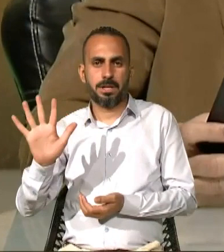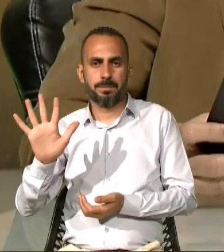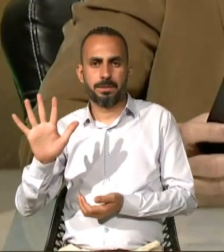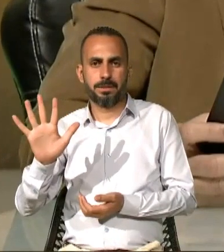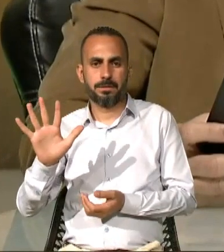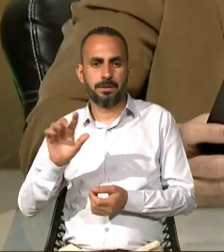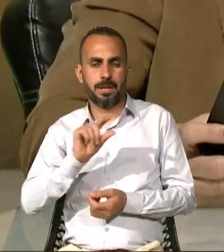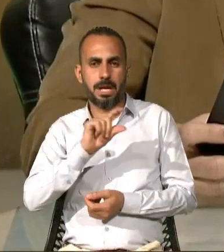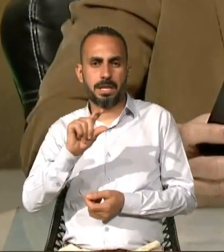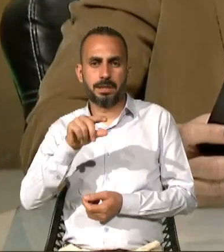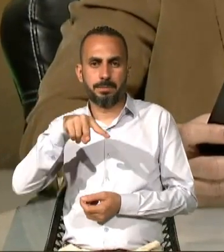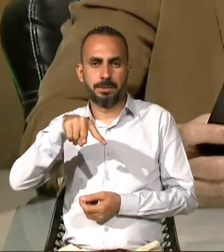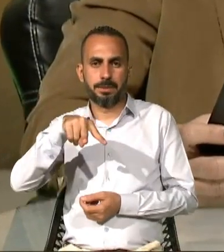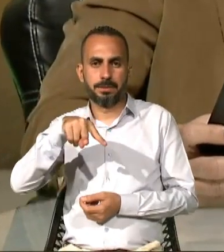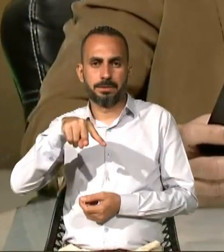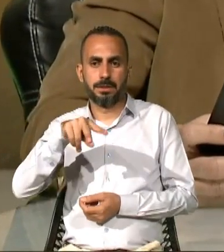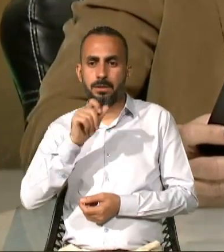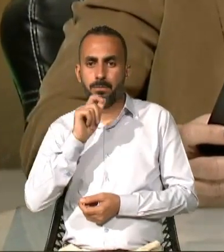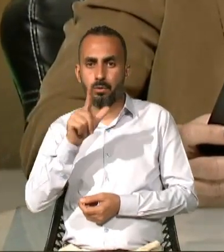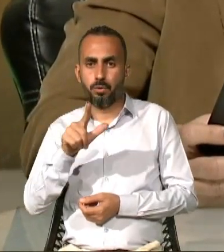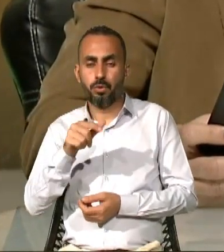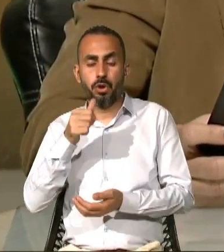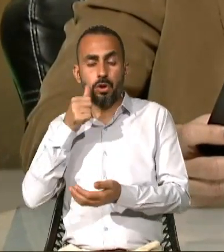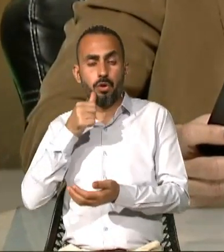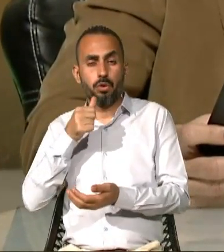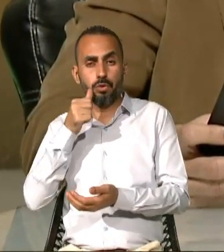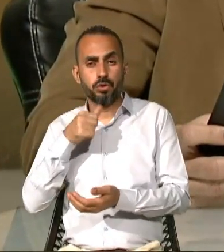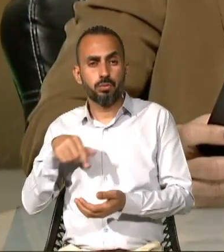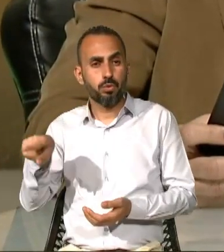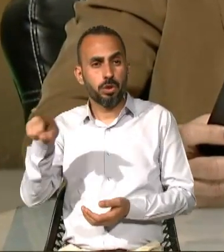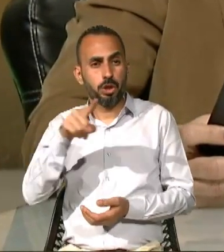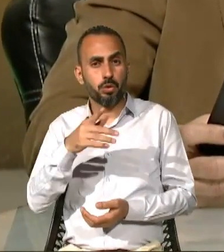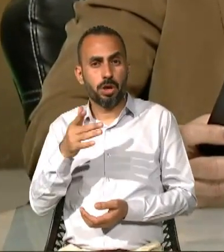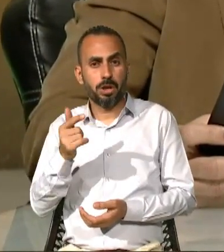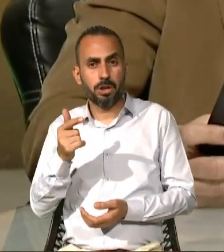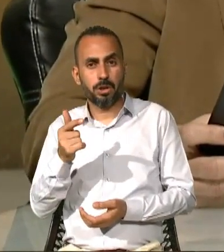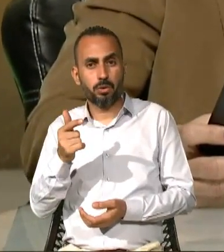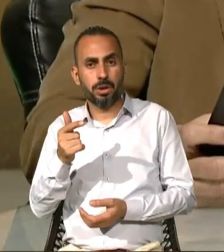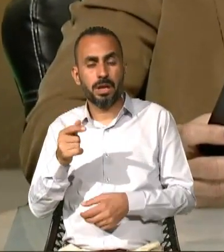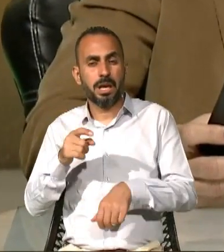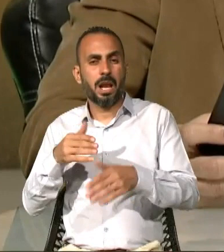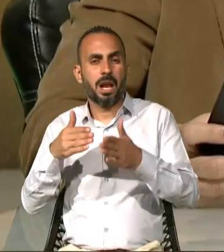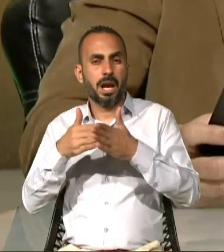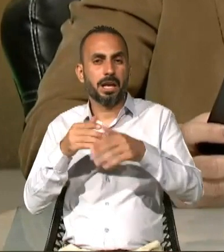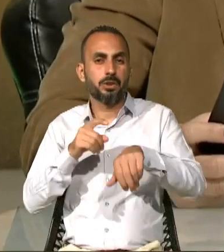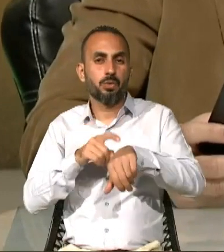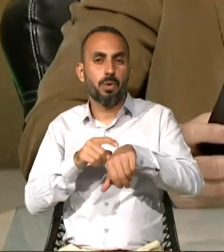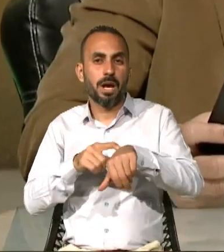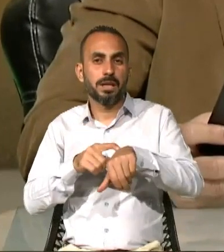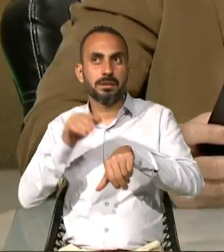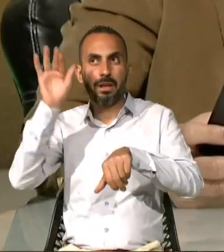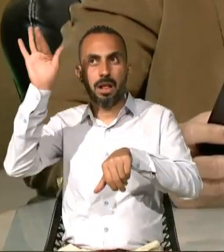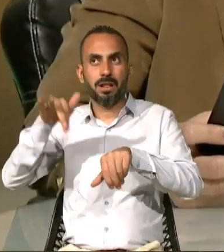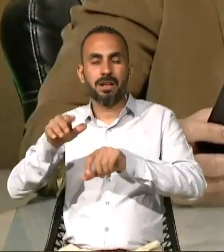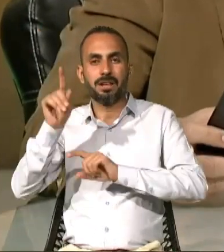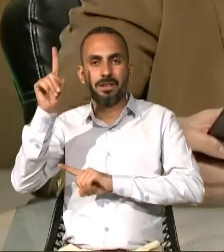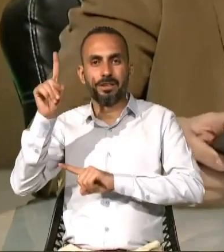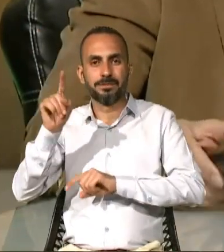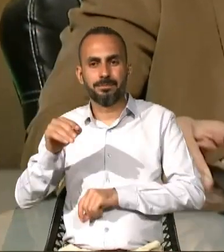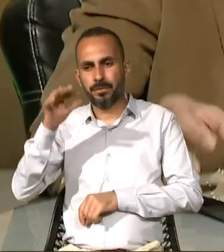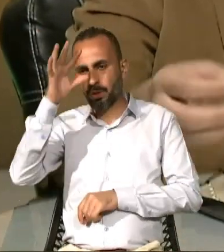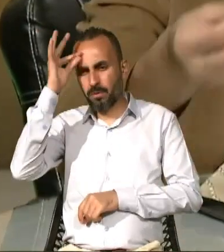في عدد 8: فتأنوا أيها الإخوة إلى مجيء الرب. ويدينا مثلا، هو ده